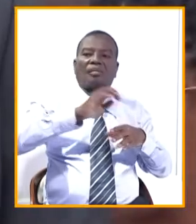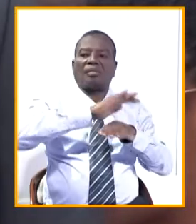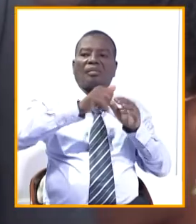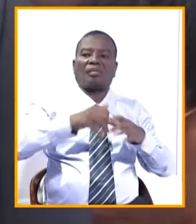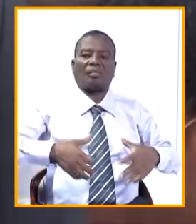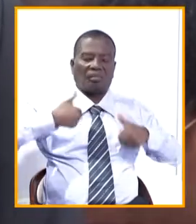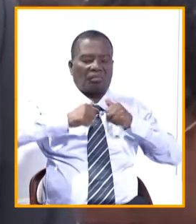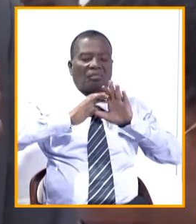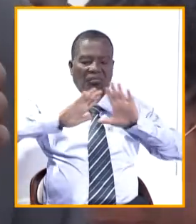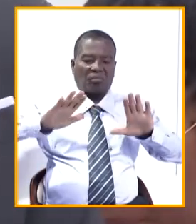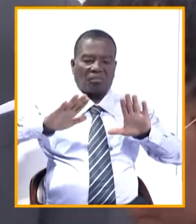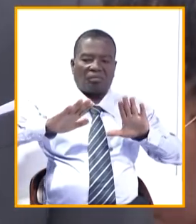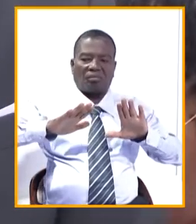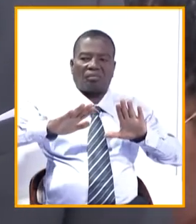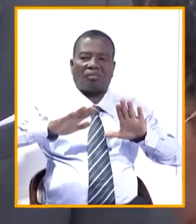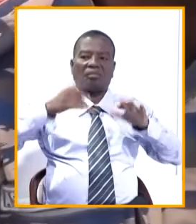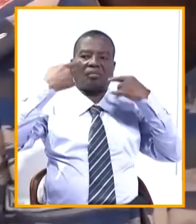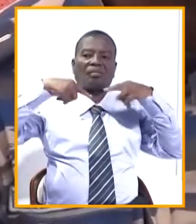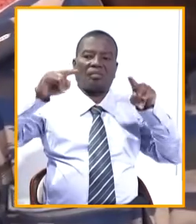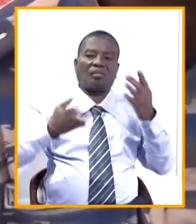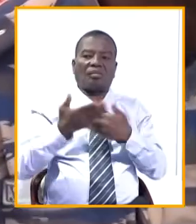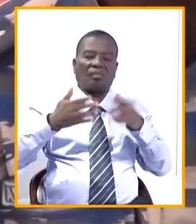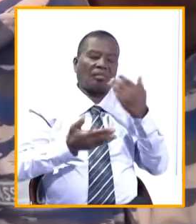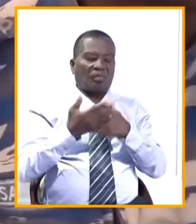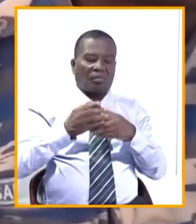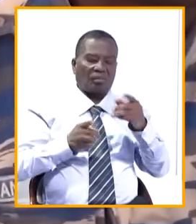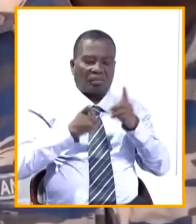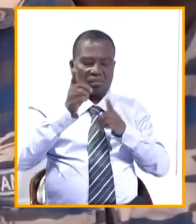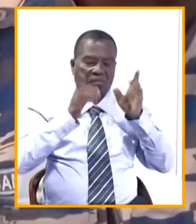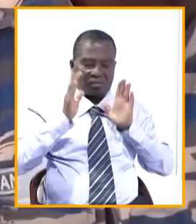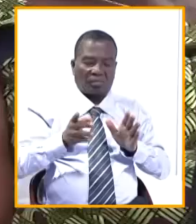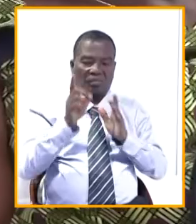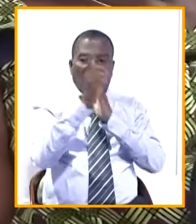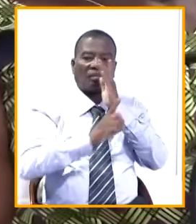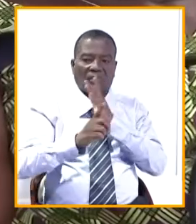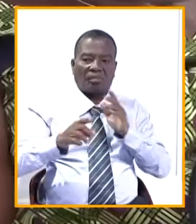au cours de l'année 2022. L'annonce est faite par le directeur départemental de